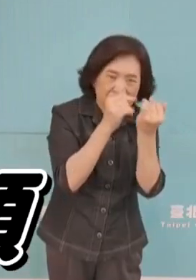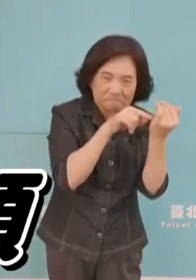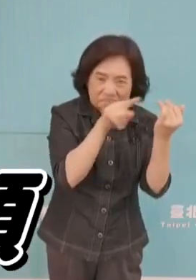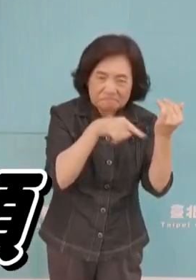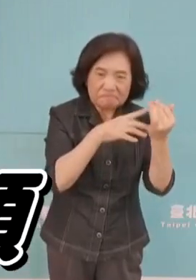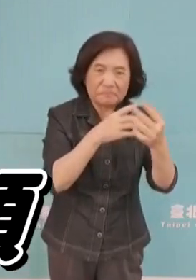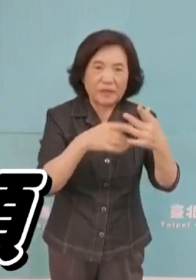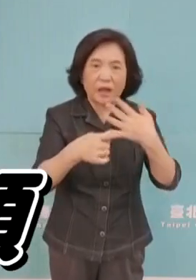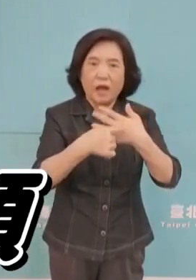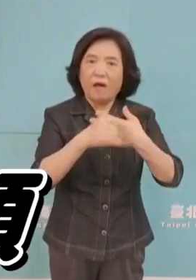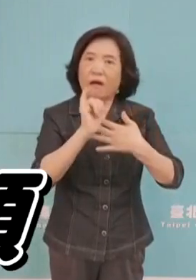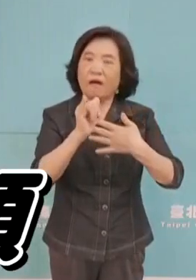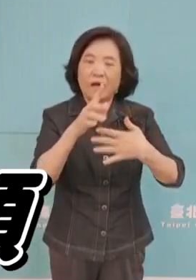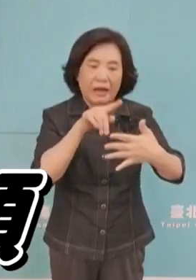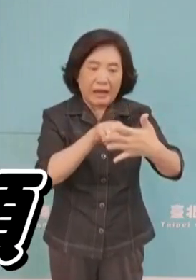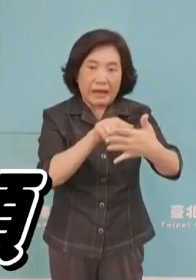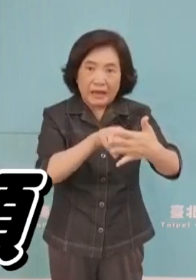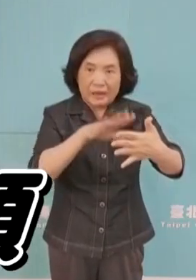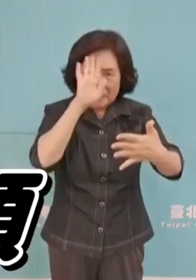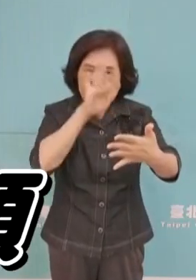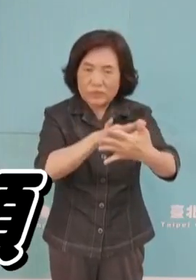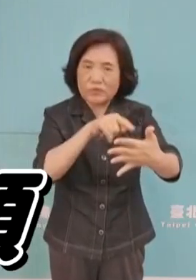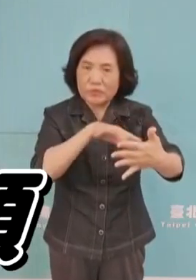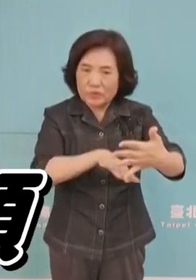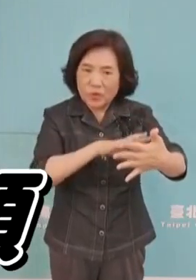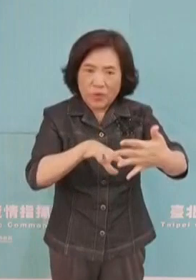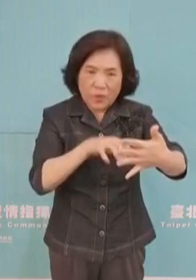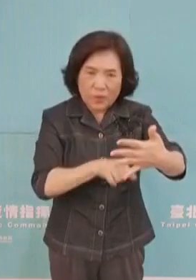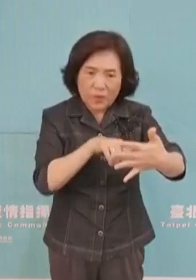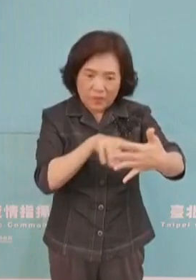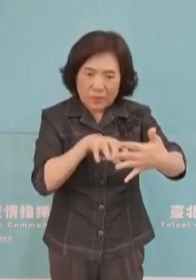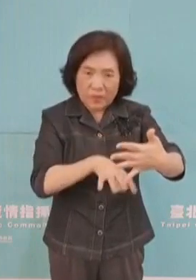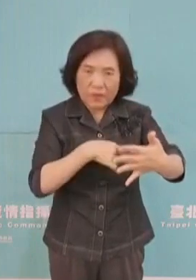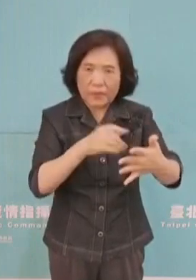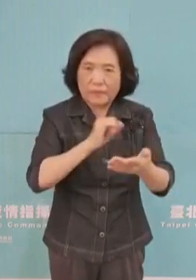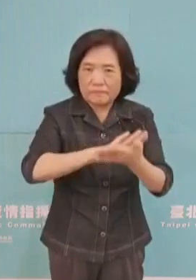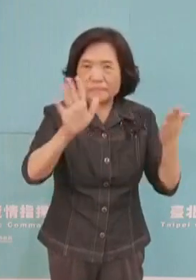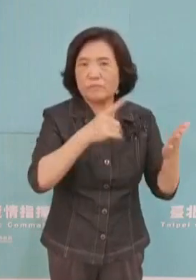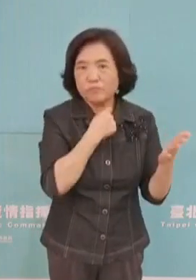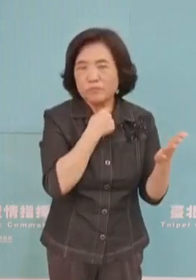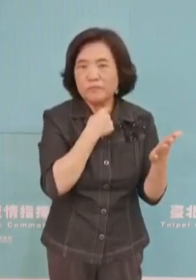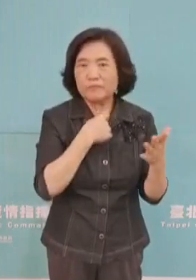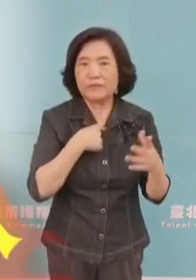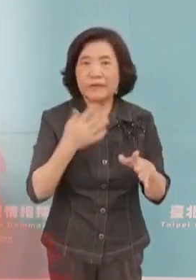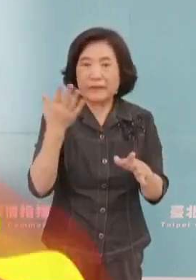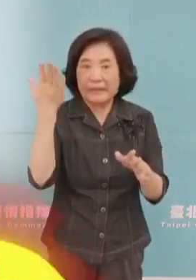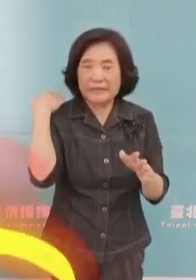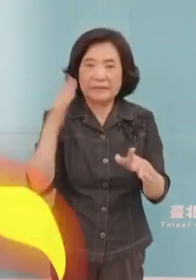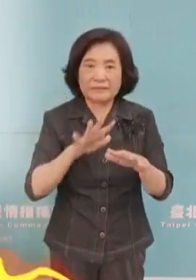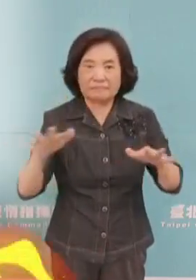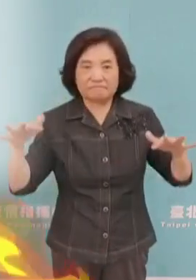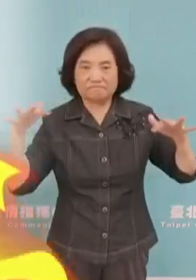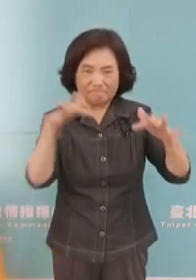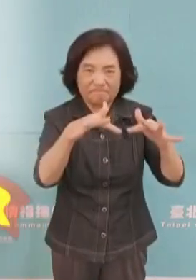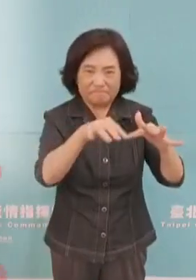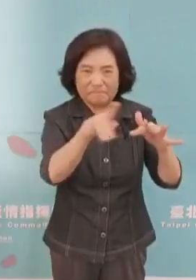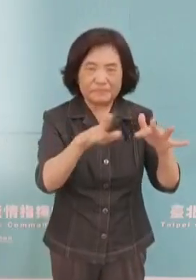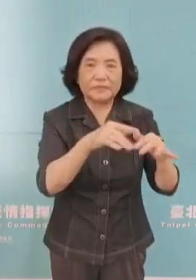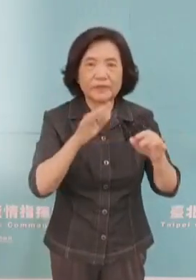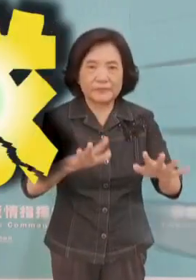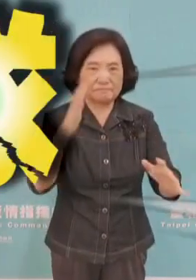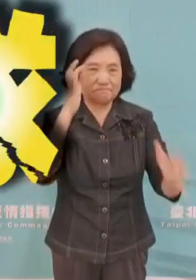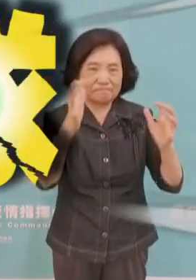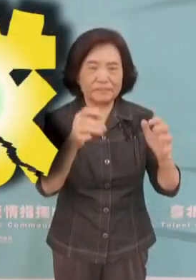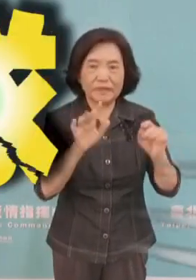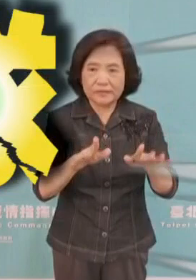些潜藏的感染源头要扑灭。所以这个。过去是那种大会战的打法，现在要开始